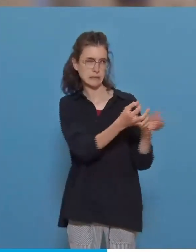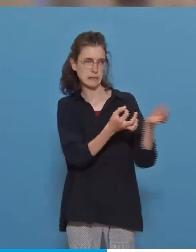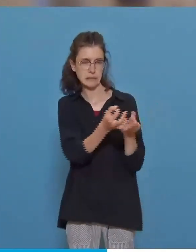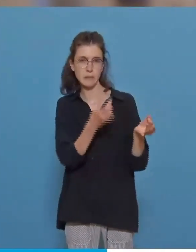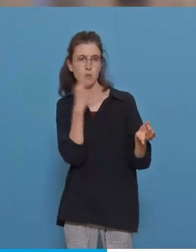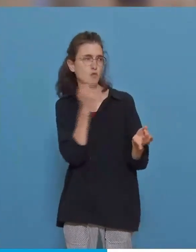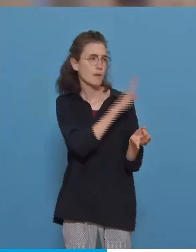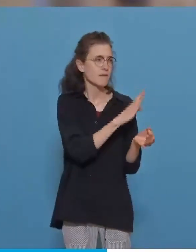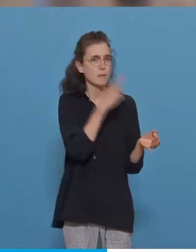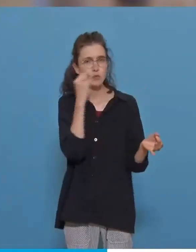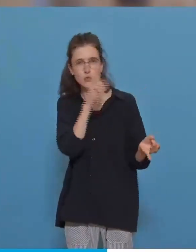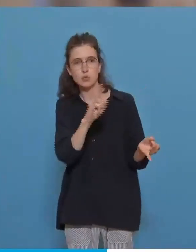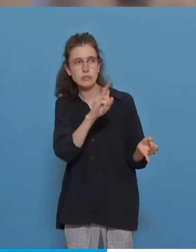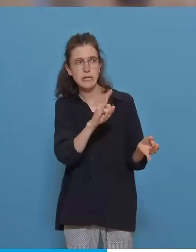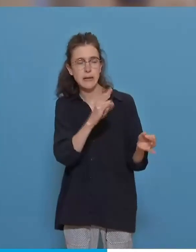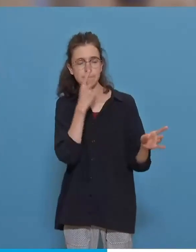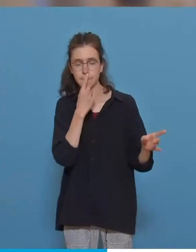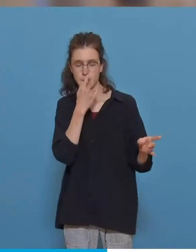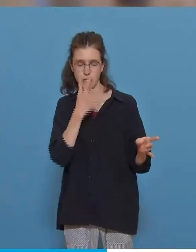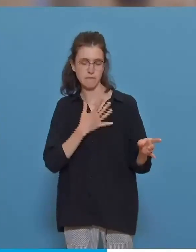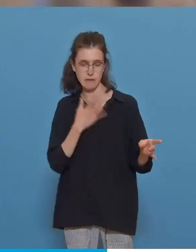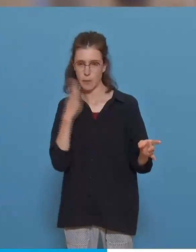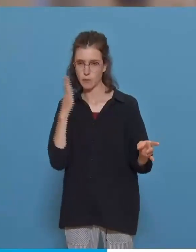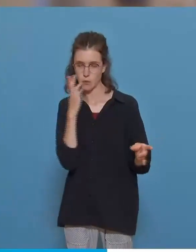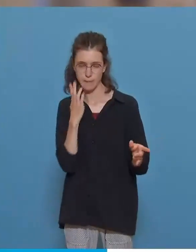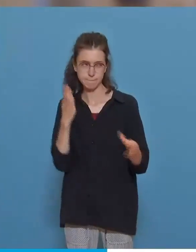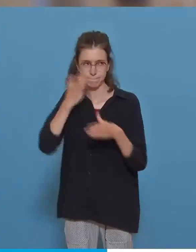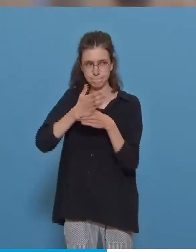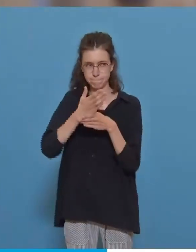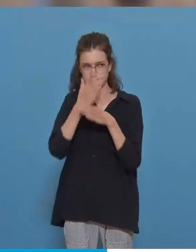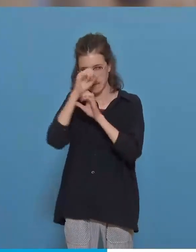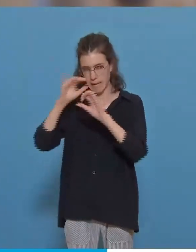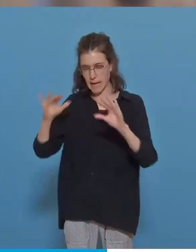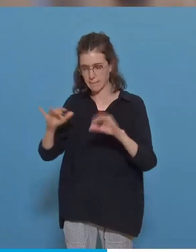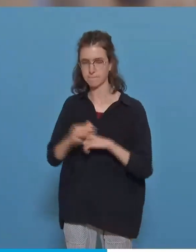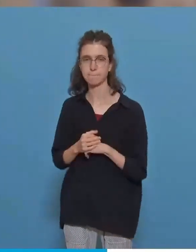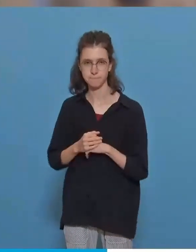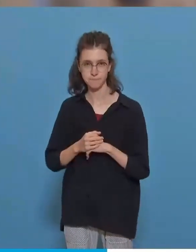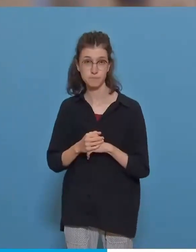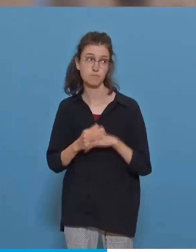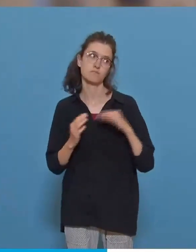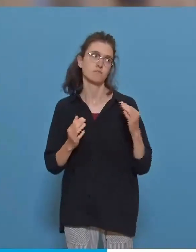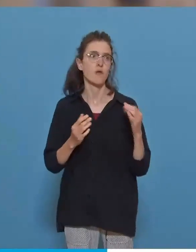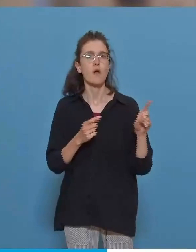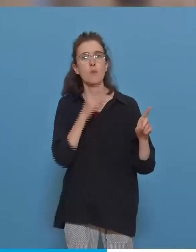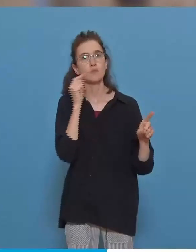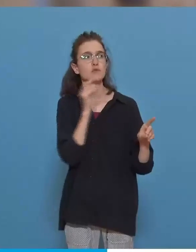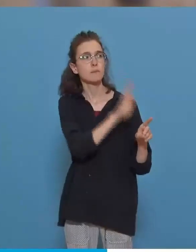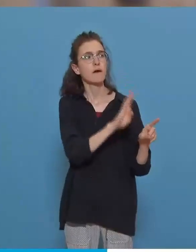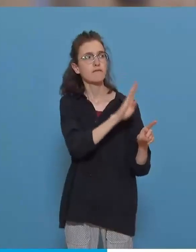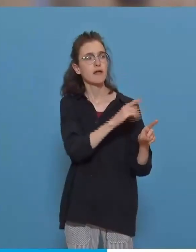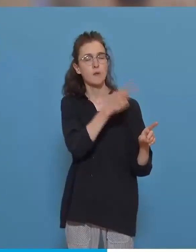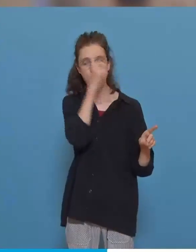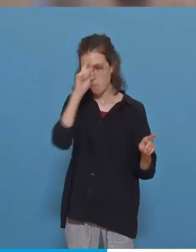sens, quelques éclaircissements et quelques points d'attention. Notamment quand M. Bainvel salue